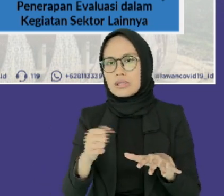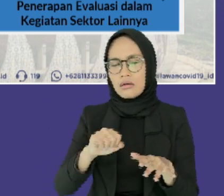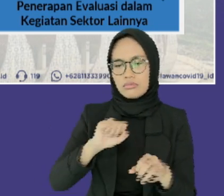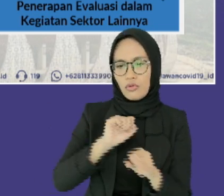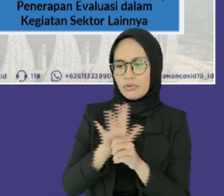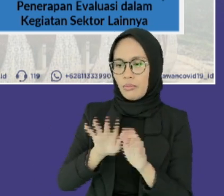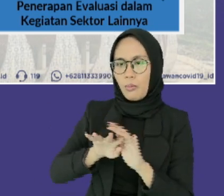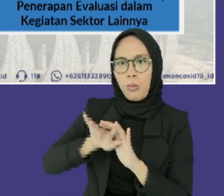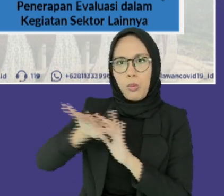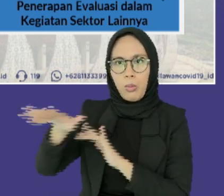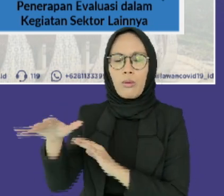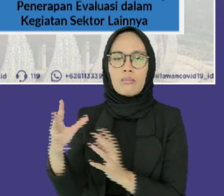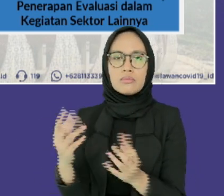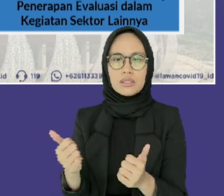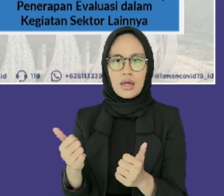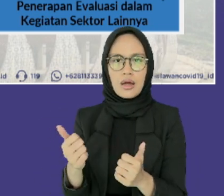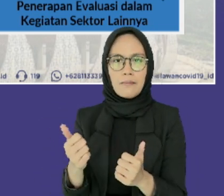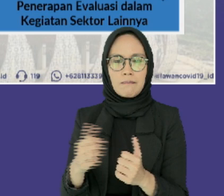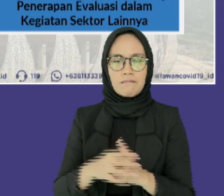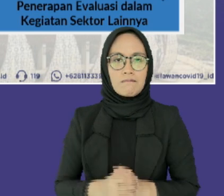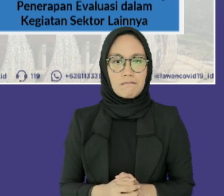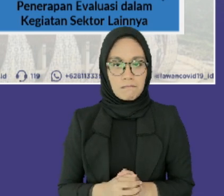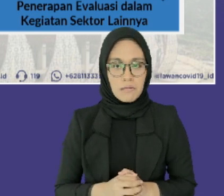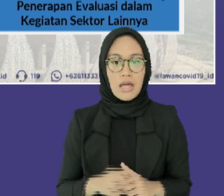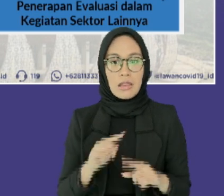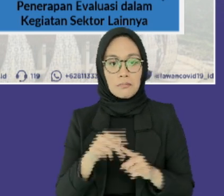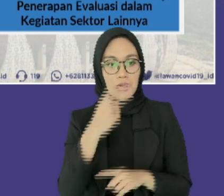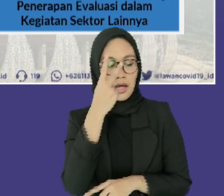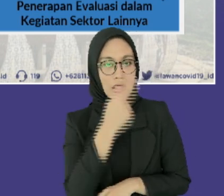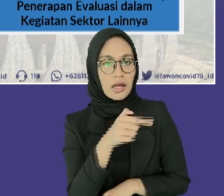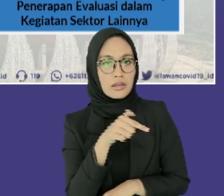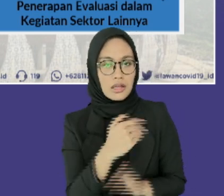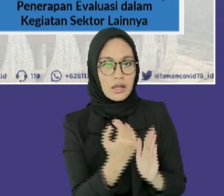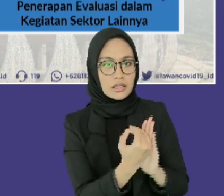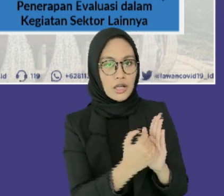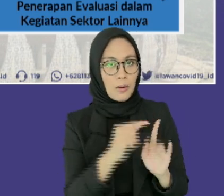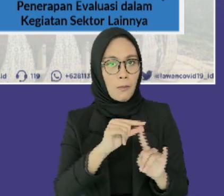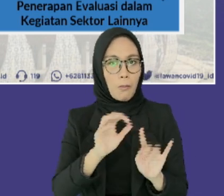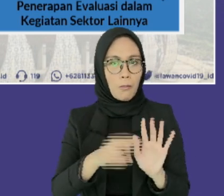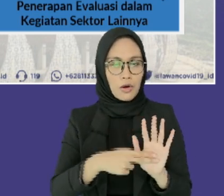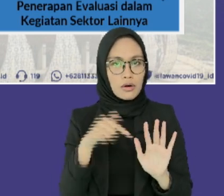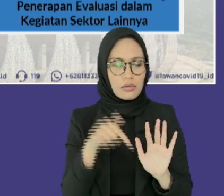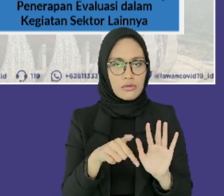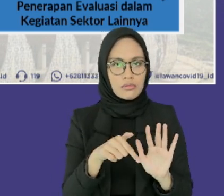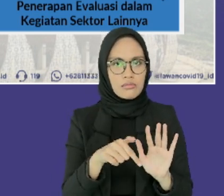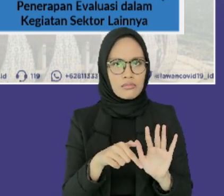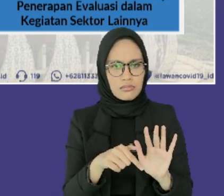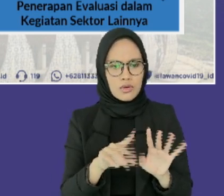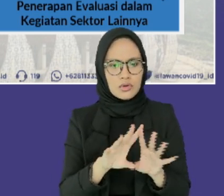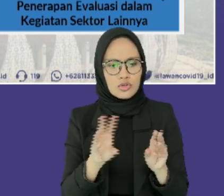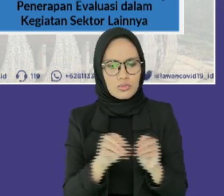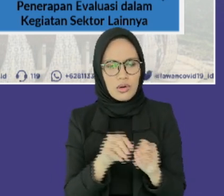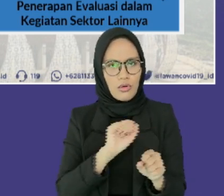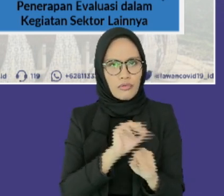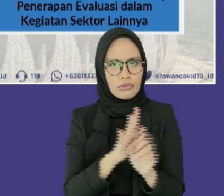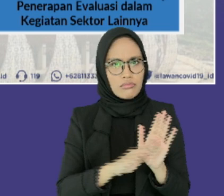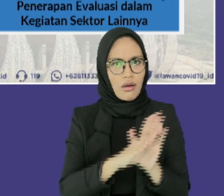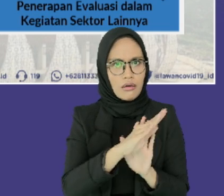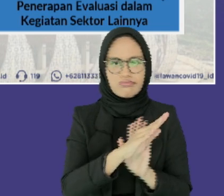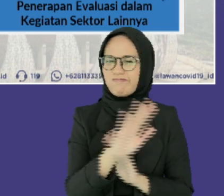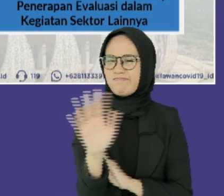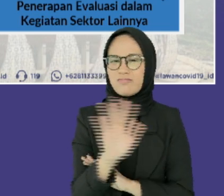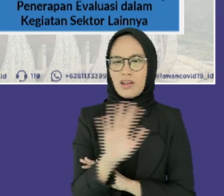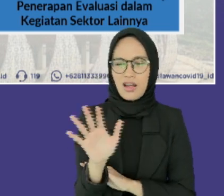Indonesia cukup mampu dikatakan berhasil mencegah lonjakan kasus buktinya hanya ditemukan